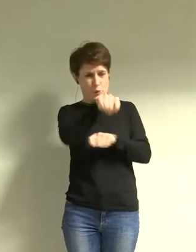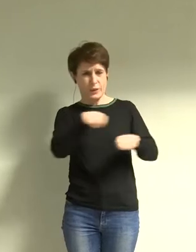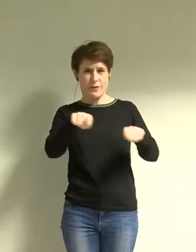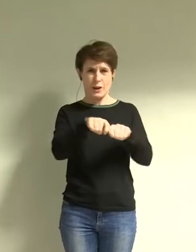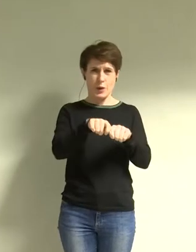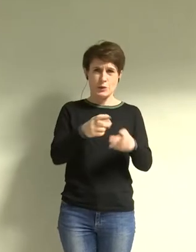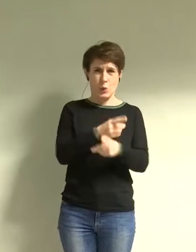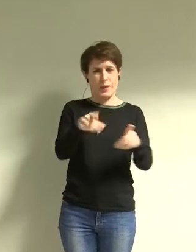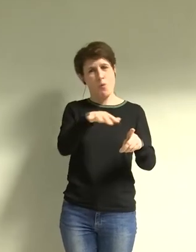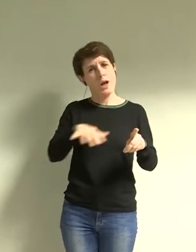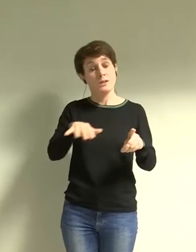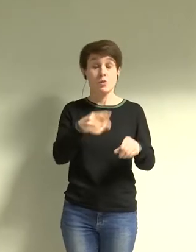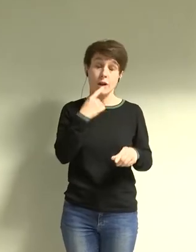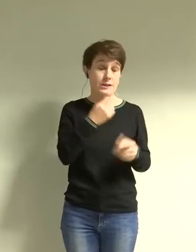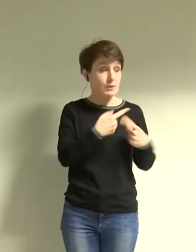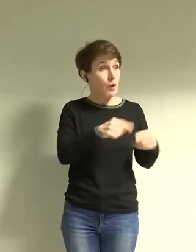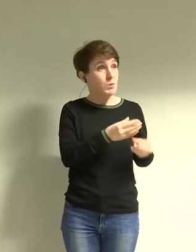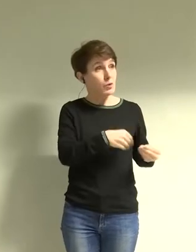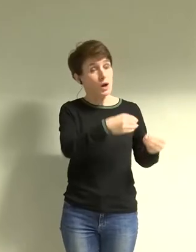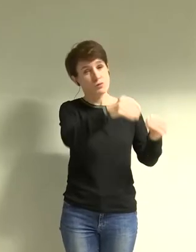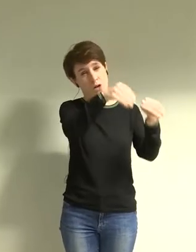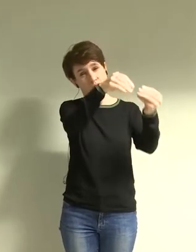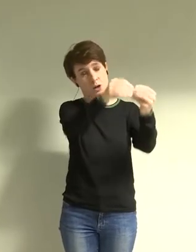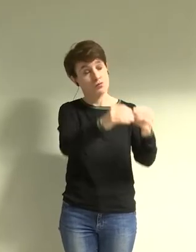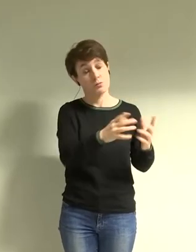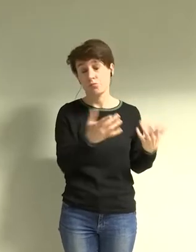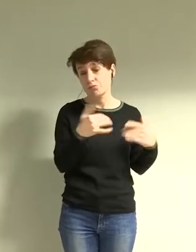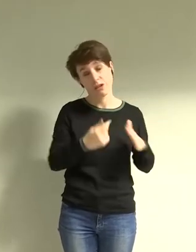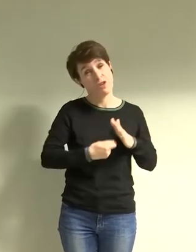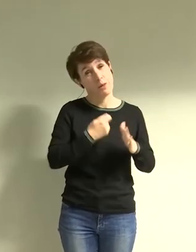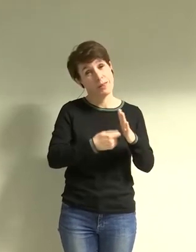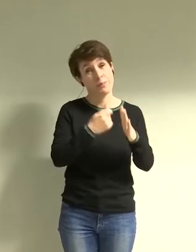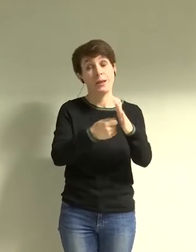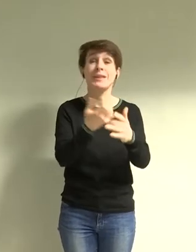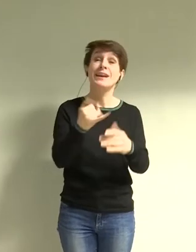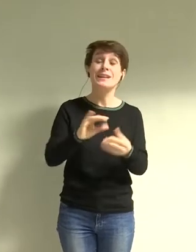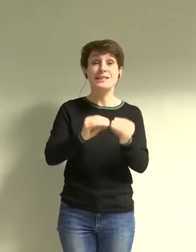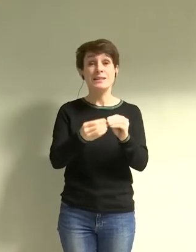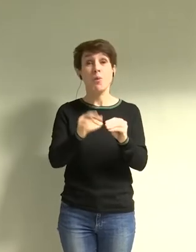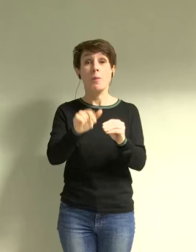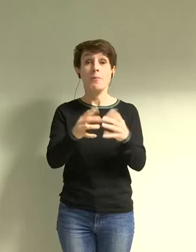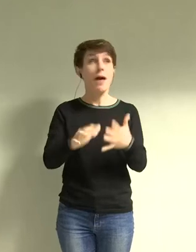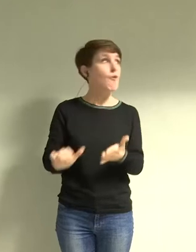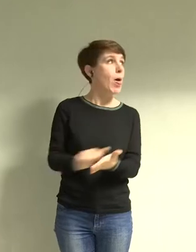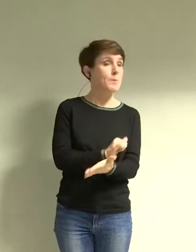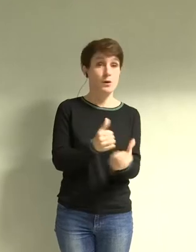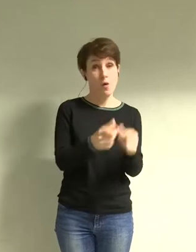sorte de commission de plus et vous savez ce qu'on dit depuis la nuit des temps quand on veut enterrer un problème on crée une commission